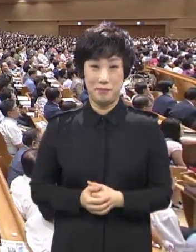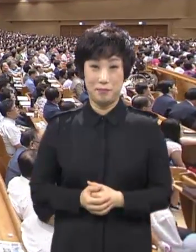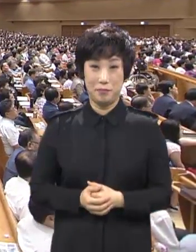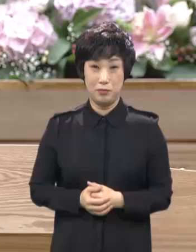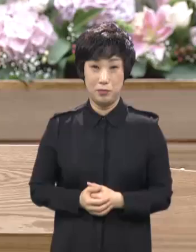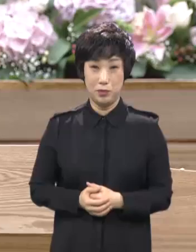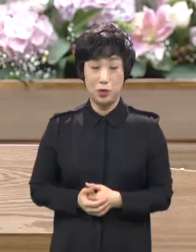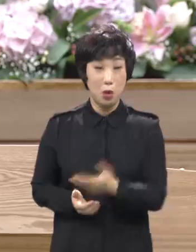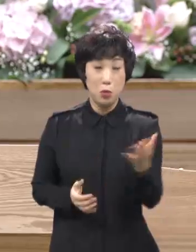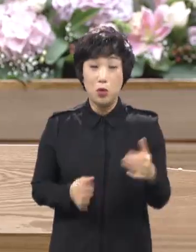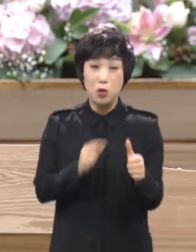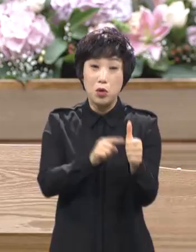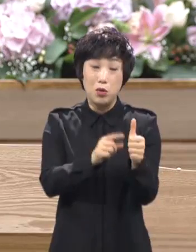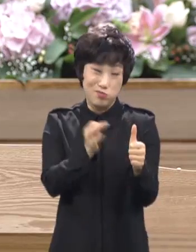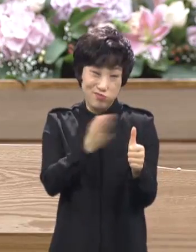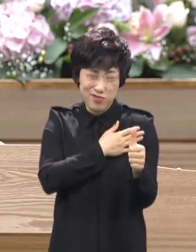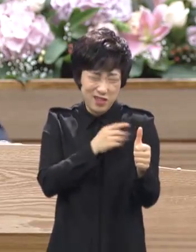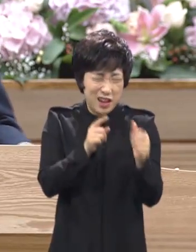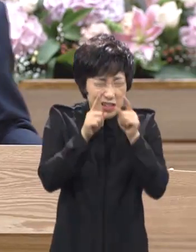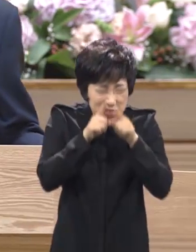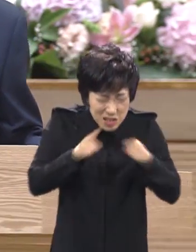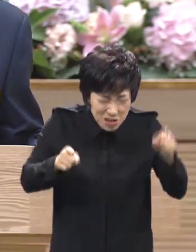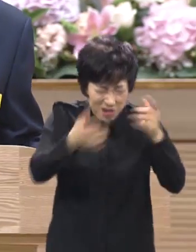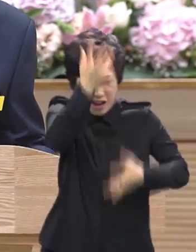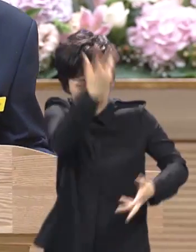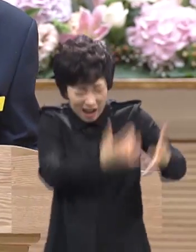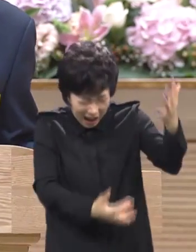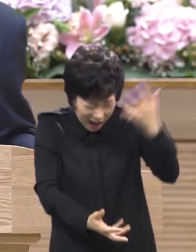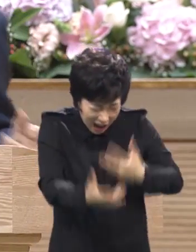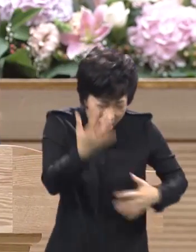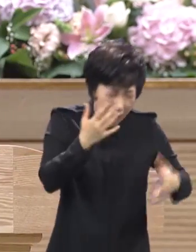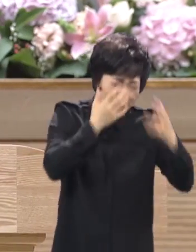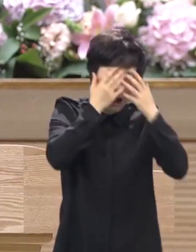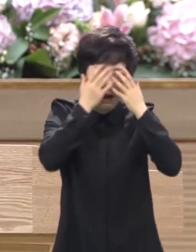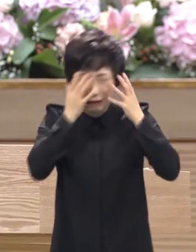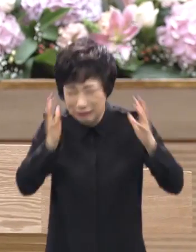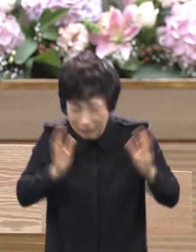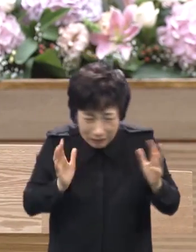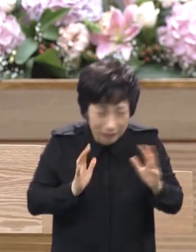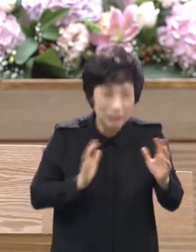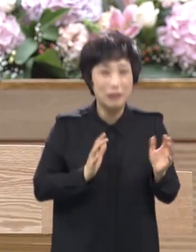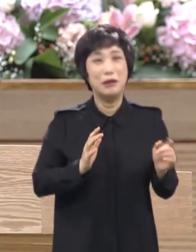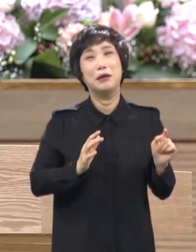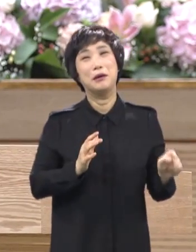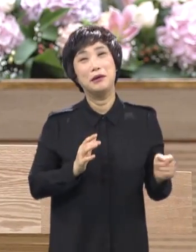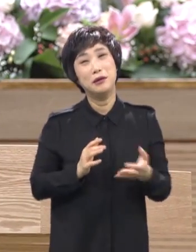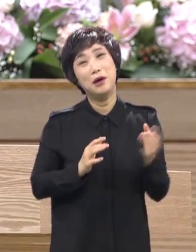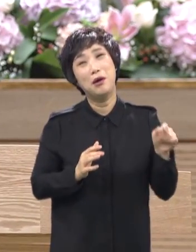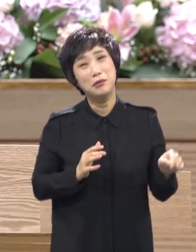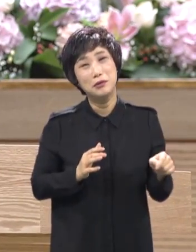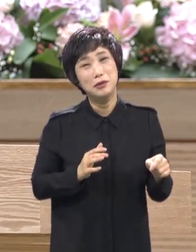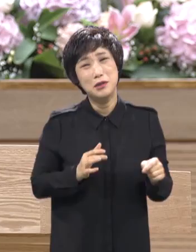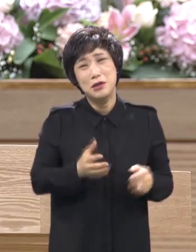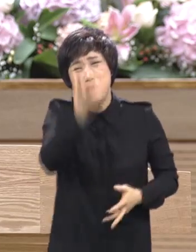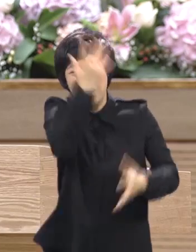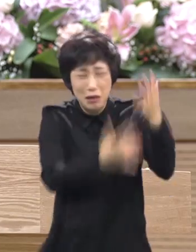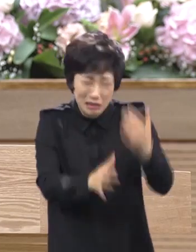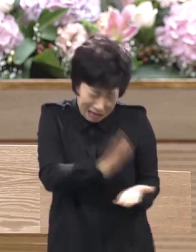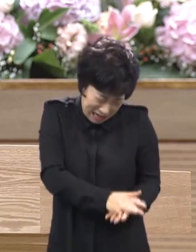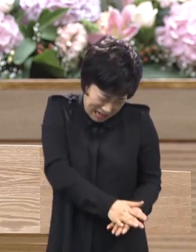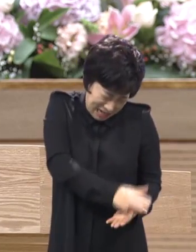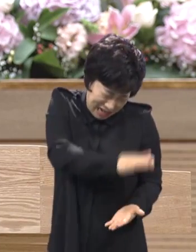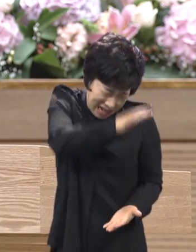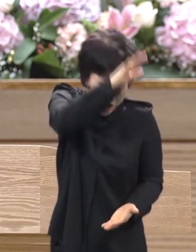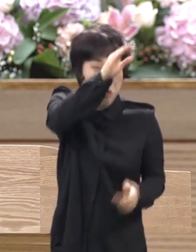이게 부자가 불꽃 속에서 불꽃 가운데. 불꽃은 가장 뜨거운 장소